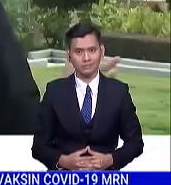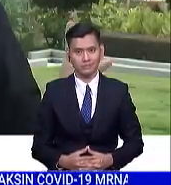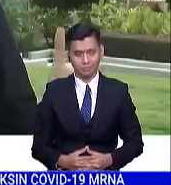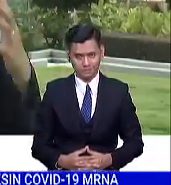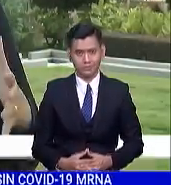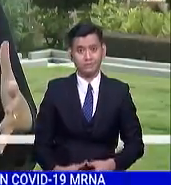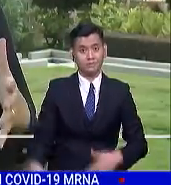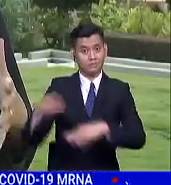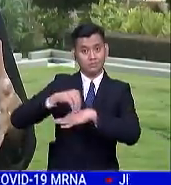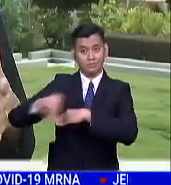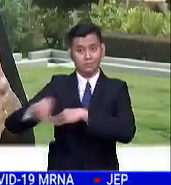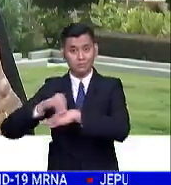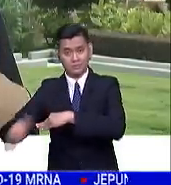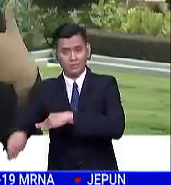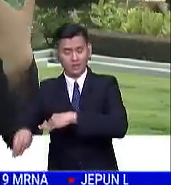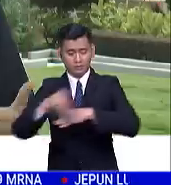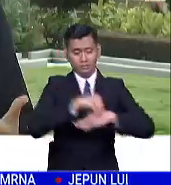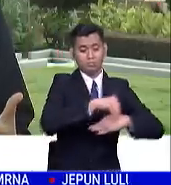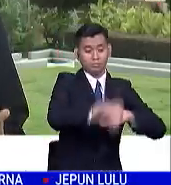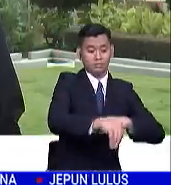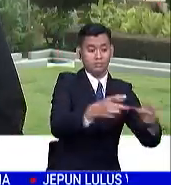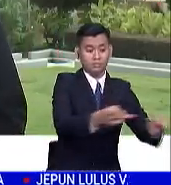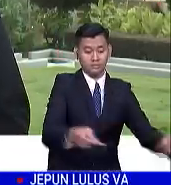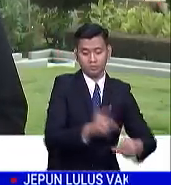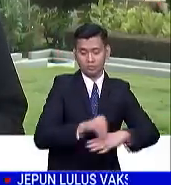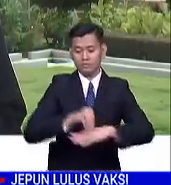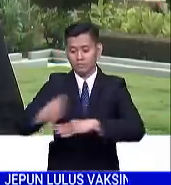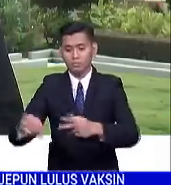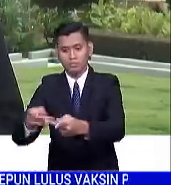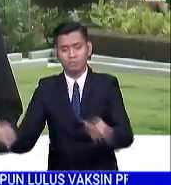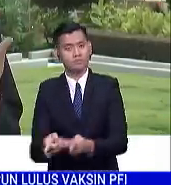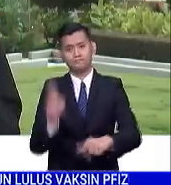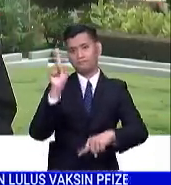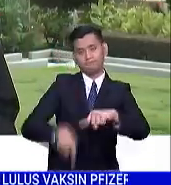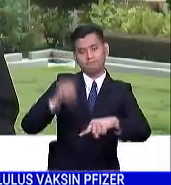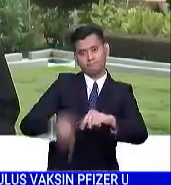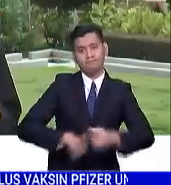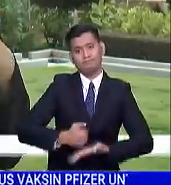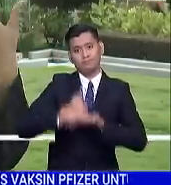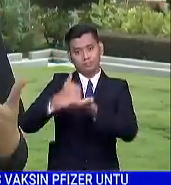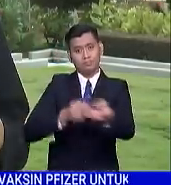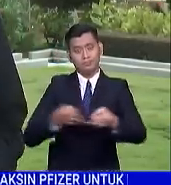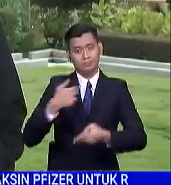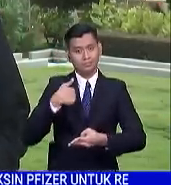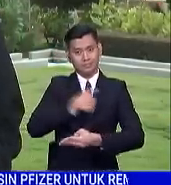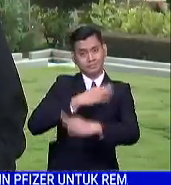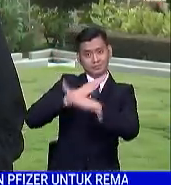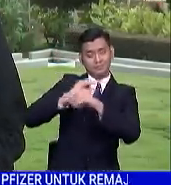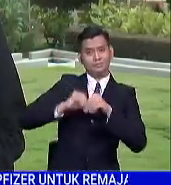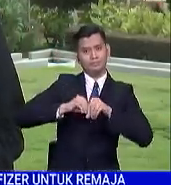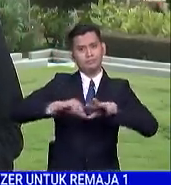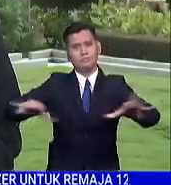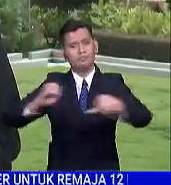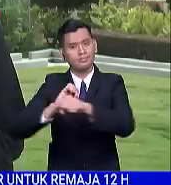Membawa jangkitan wabak dari satu kawasan ke satu kawasan lain tidak akan membantu dalam usaha kita untuk membendung penularan